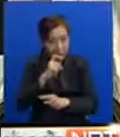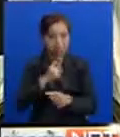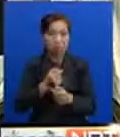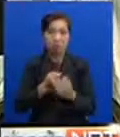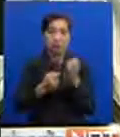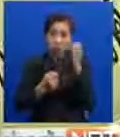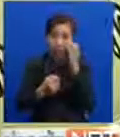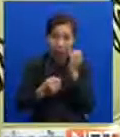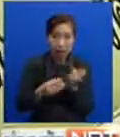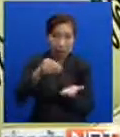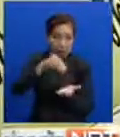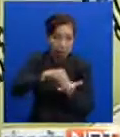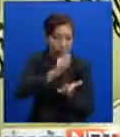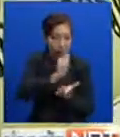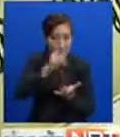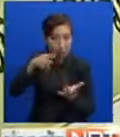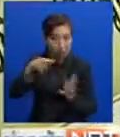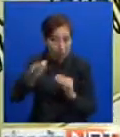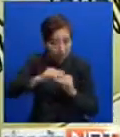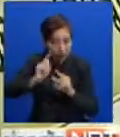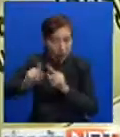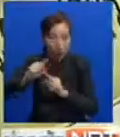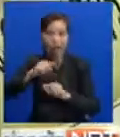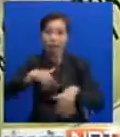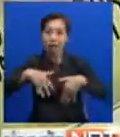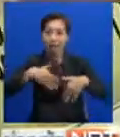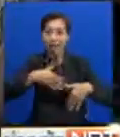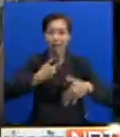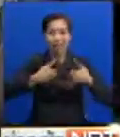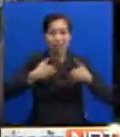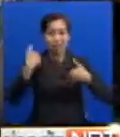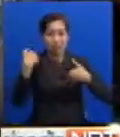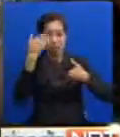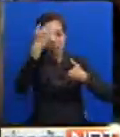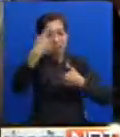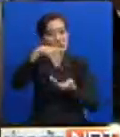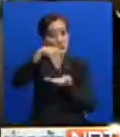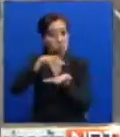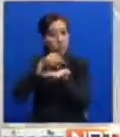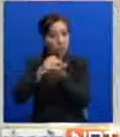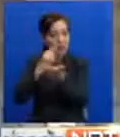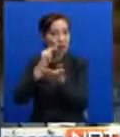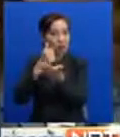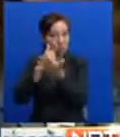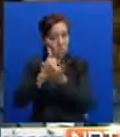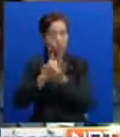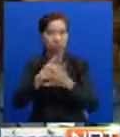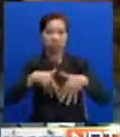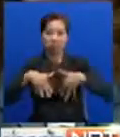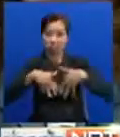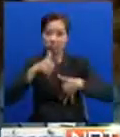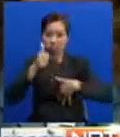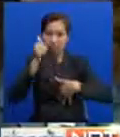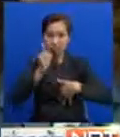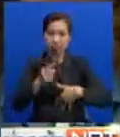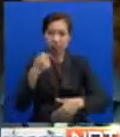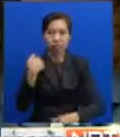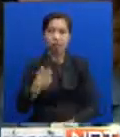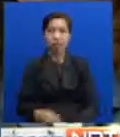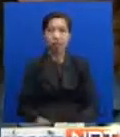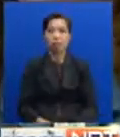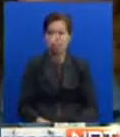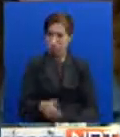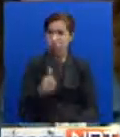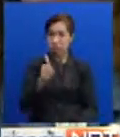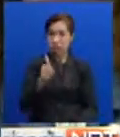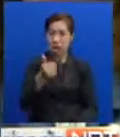ขึ้นพร้อมเชื่อว่าศูนย์แห่งนี้จะสามารถเป็นที่พึ่งให้กับประชาชนได้อย่างแท้จริง ก็ดีนะคะเพราะว่าบางคนทำงาน